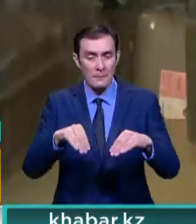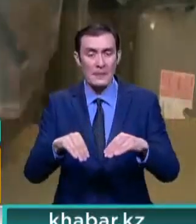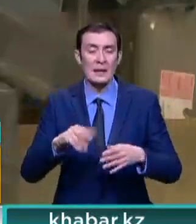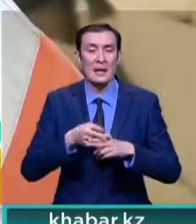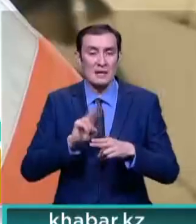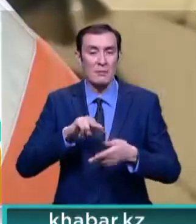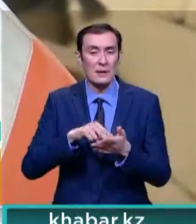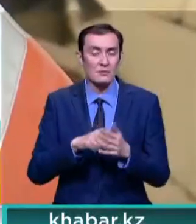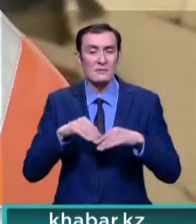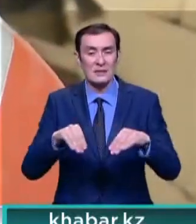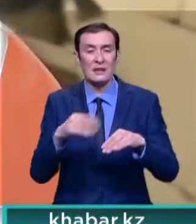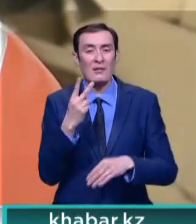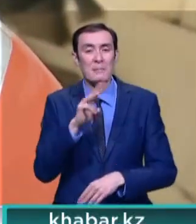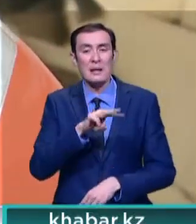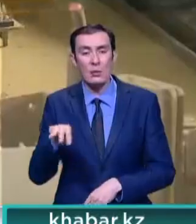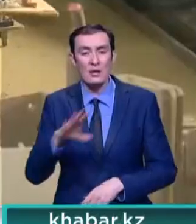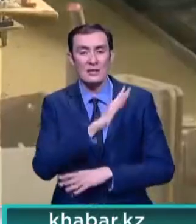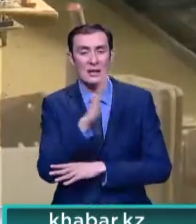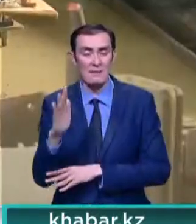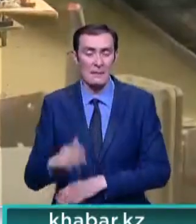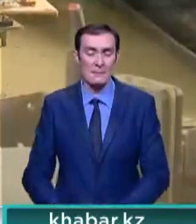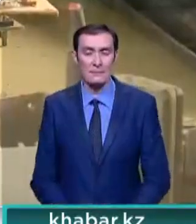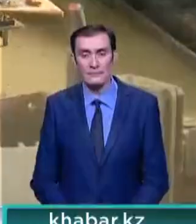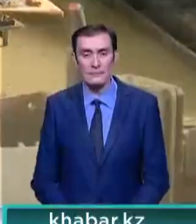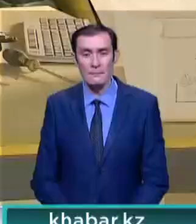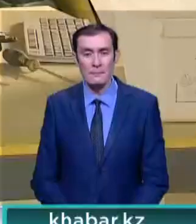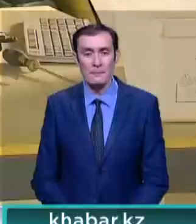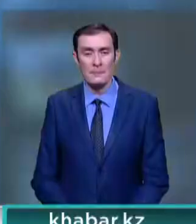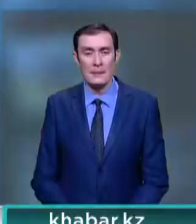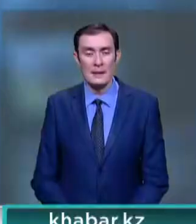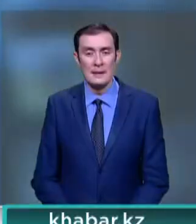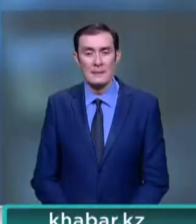Для этого планируется высадить 2 миллиона деревьев.